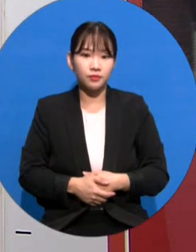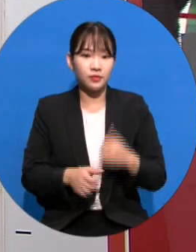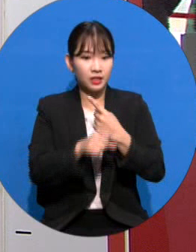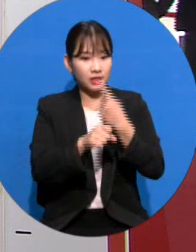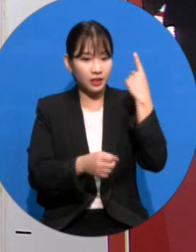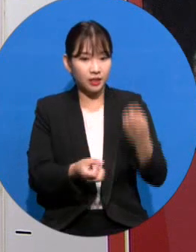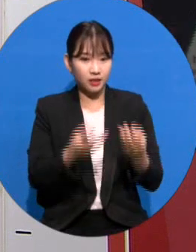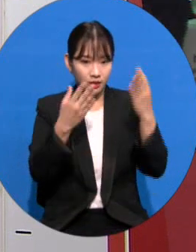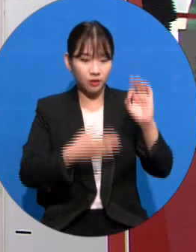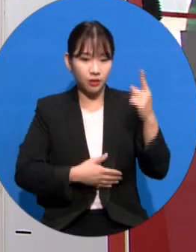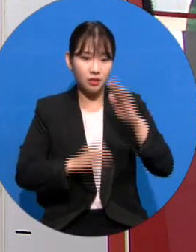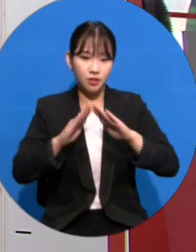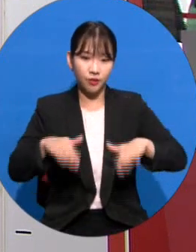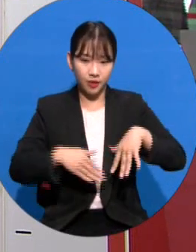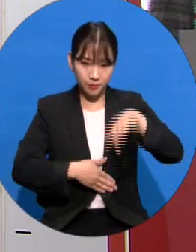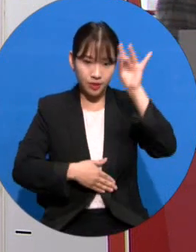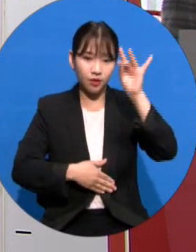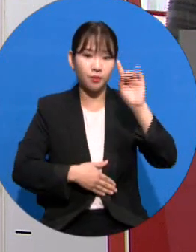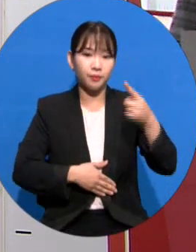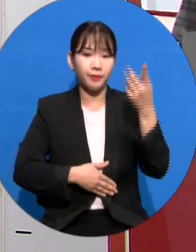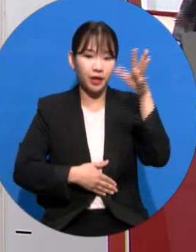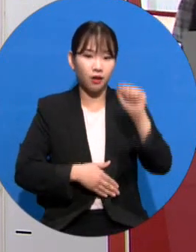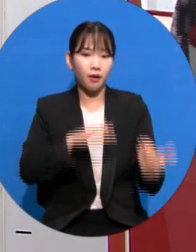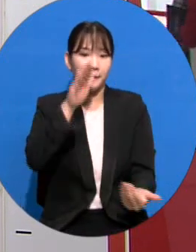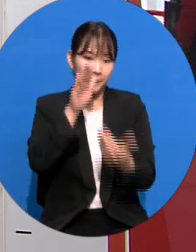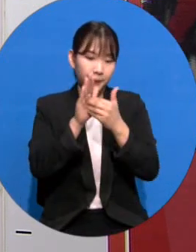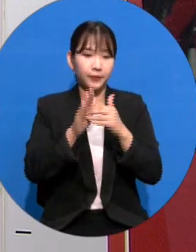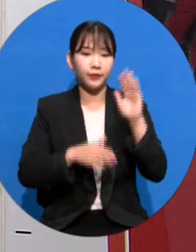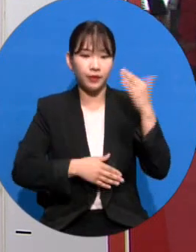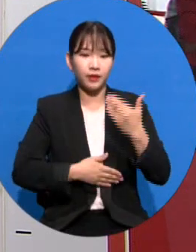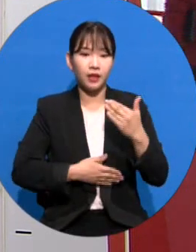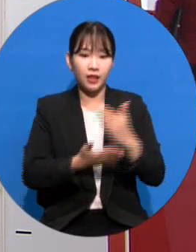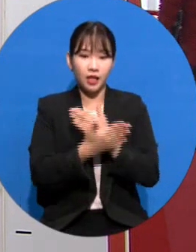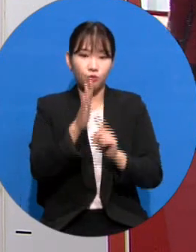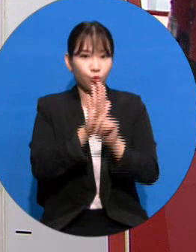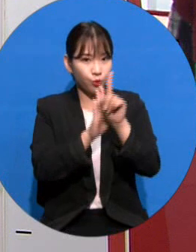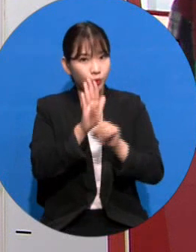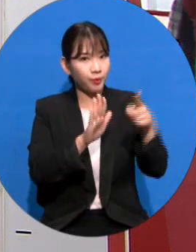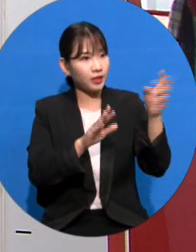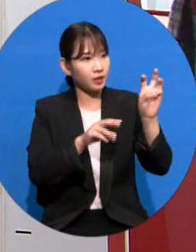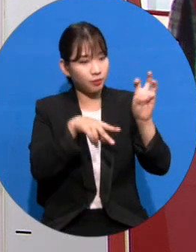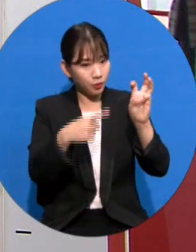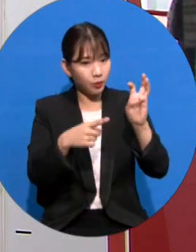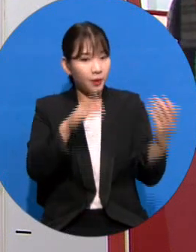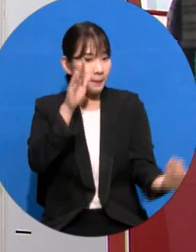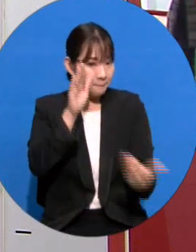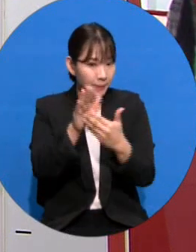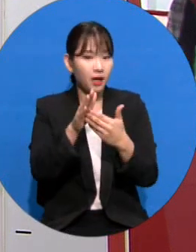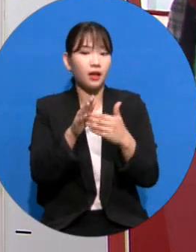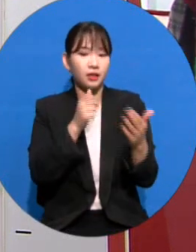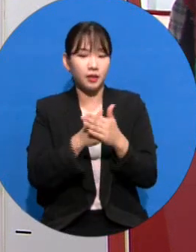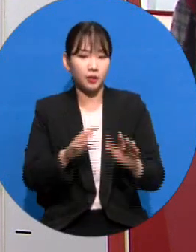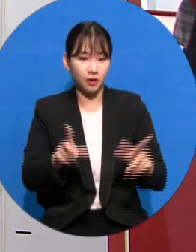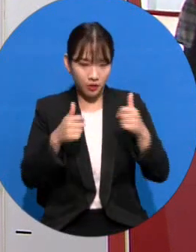작년 캠페인을 통해 전남 최초 100억 원을 달성했습니다. 이건 나눔 온도 130도를 달성하는